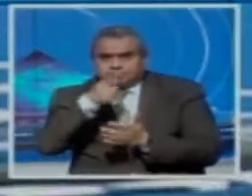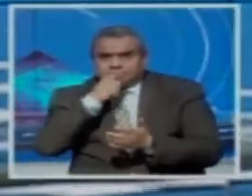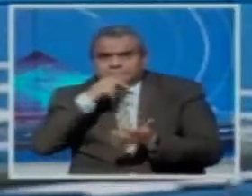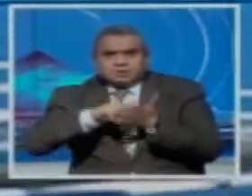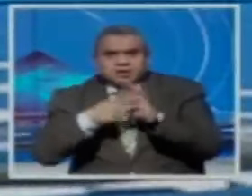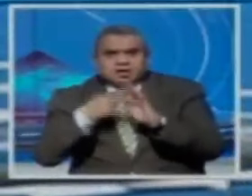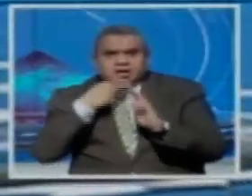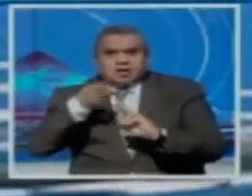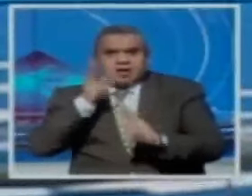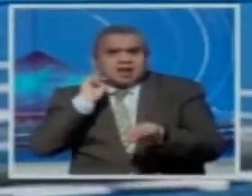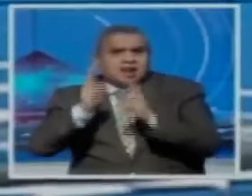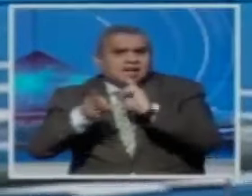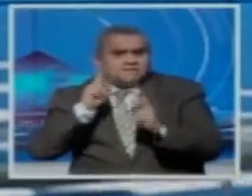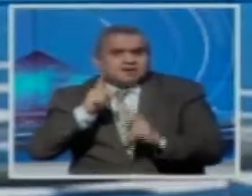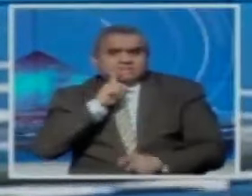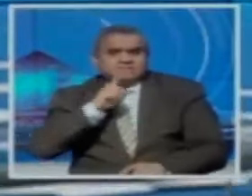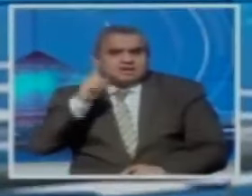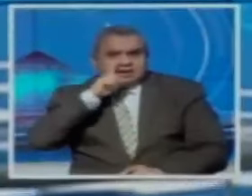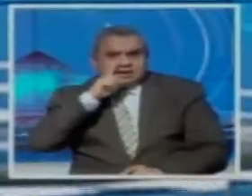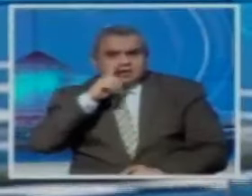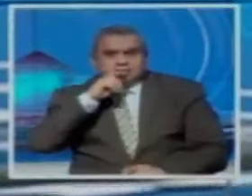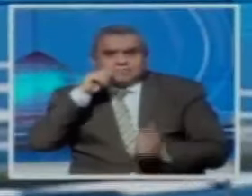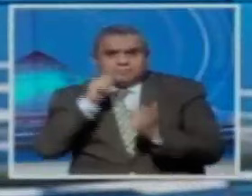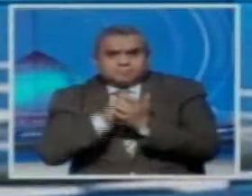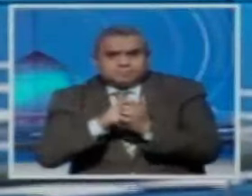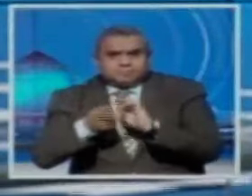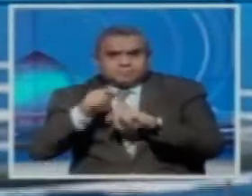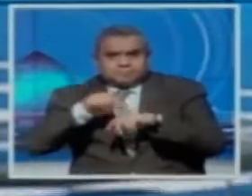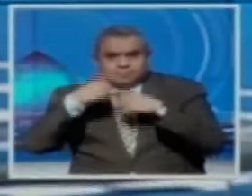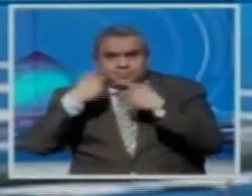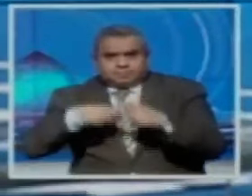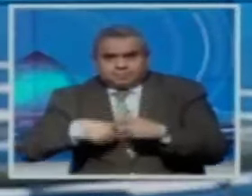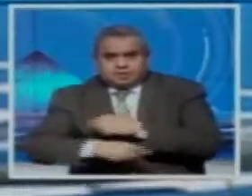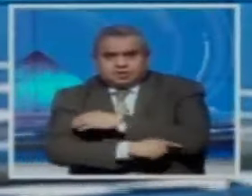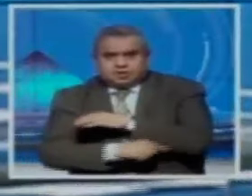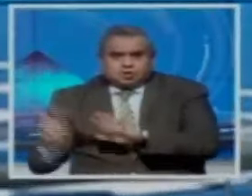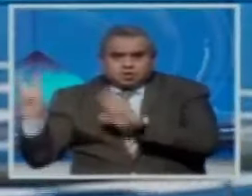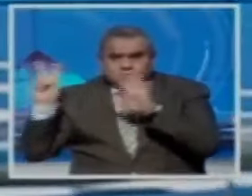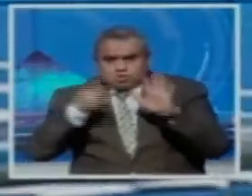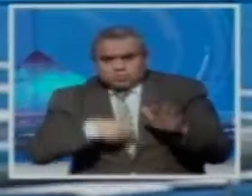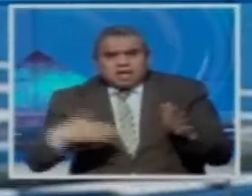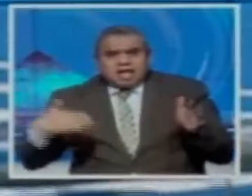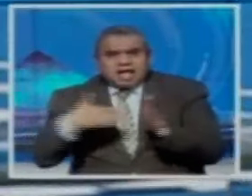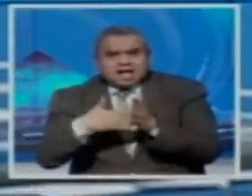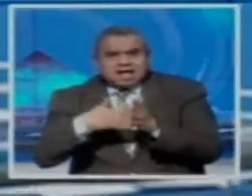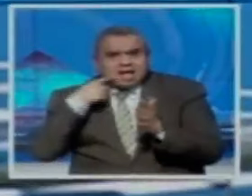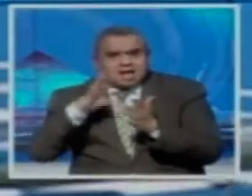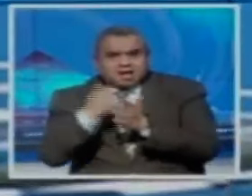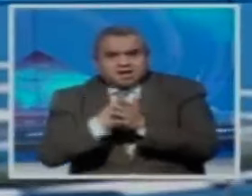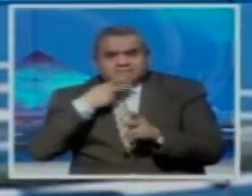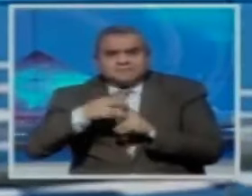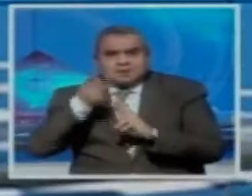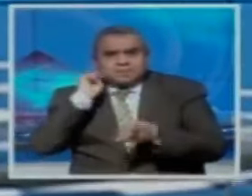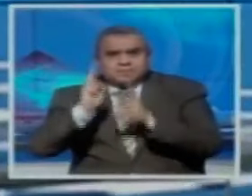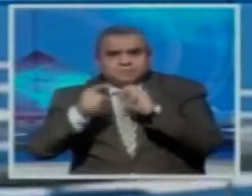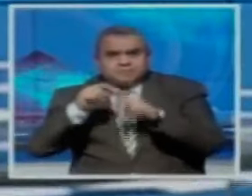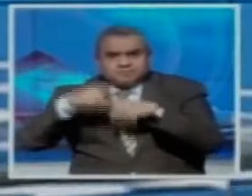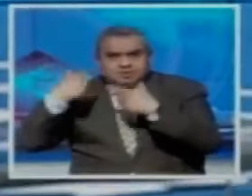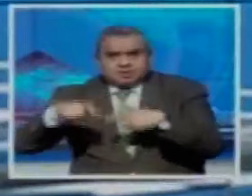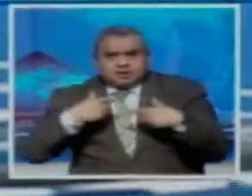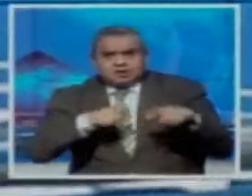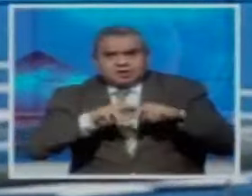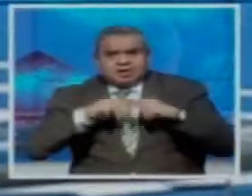المقامة، وماذا عن الحفلات الفنية والمقرر إقامتها في عطلة نهاية الأسبوع مع تواصل فعاليات المهرجان في